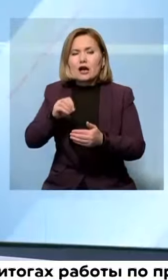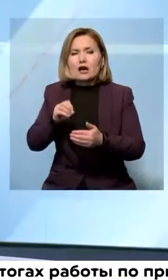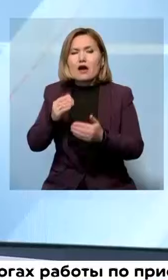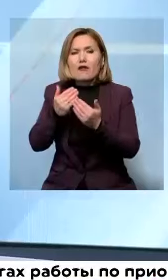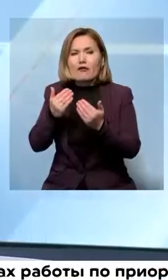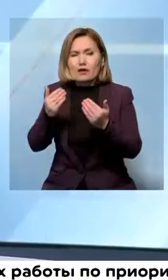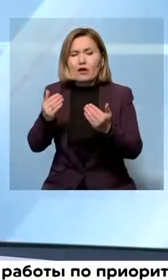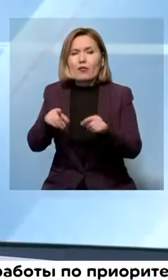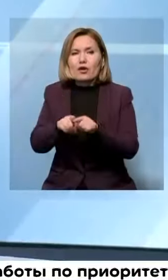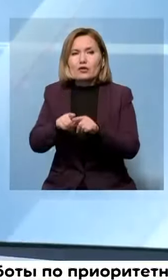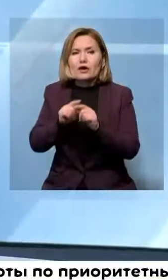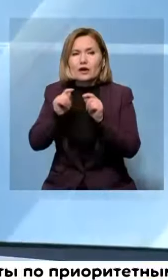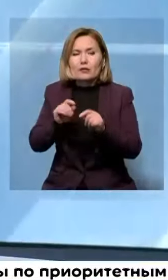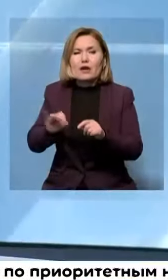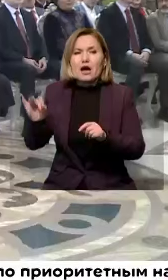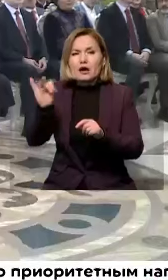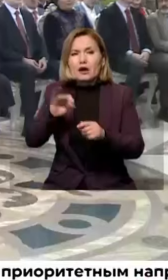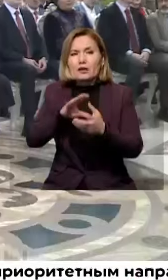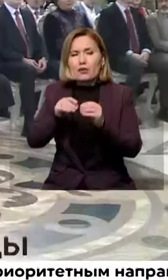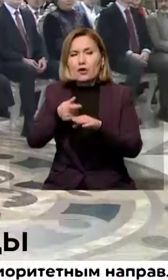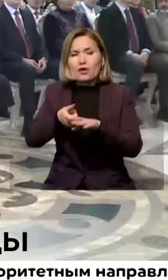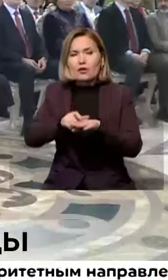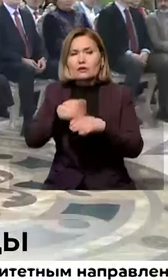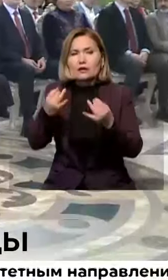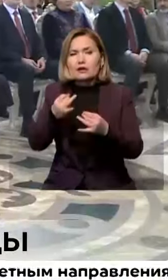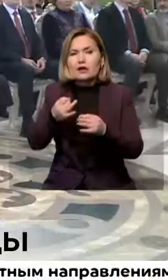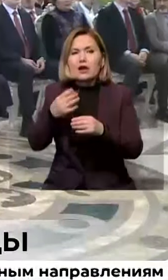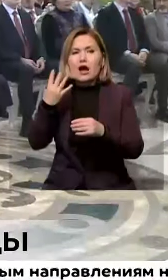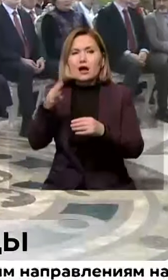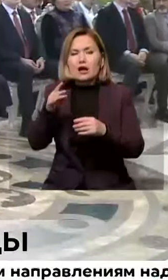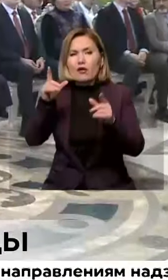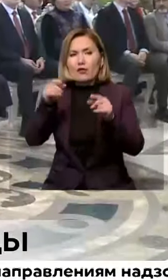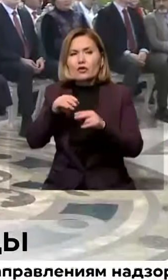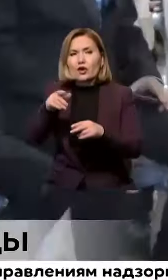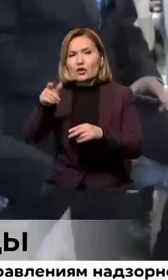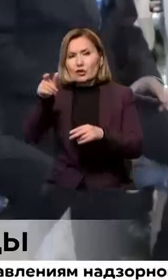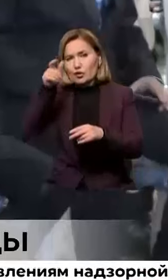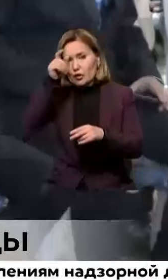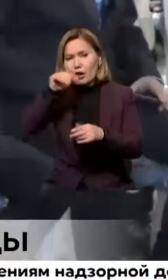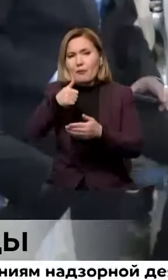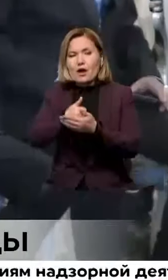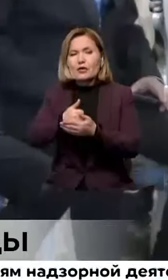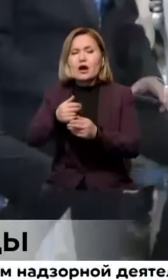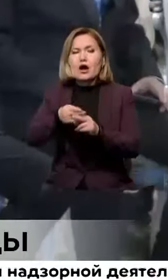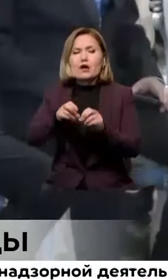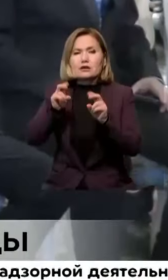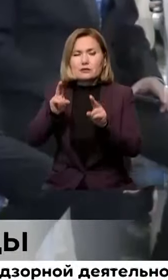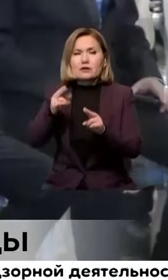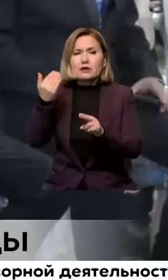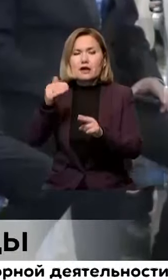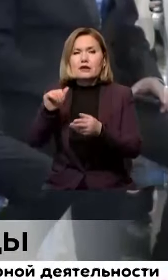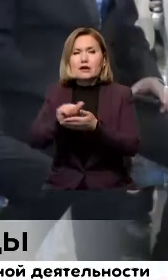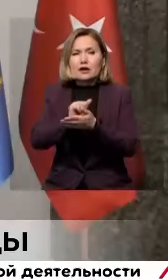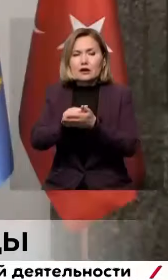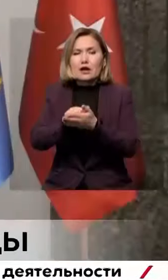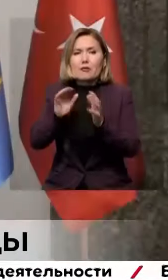фото көрме ұйымдастырды. Тарих толқындарынан сыр шертетін 40-қа жуық фото Түркияның бас қолбасшылық мұрағатынан арнайы алдырылған.